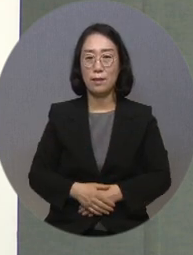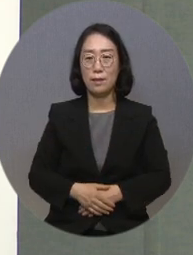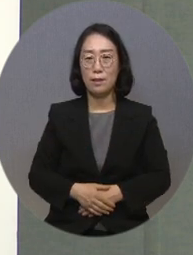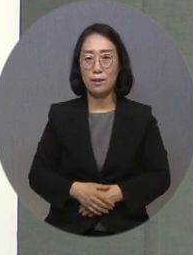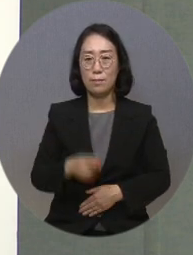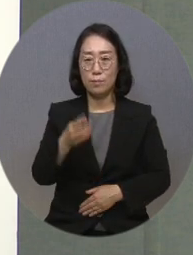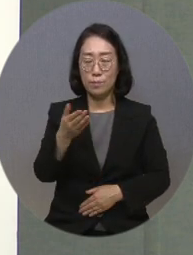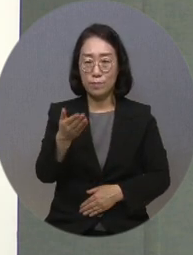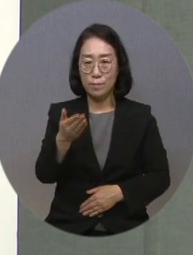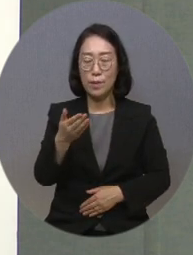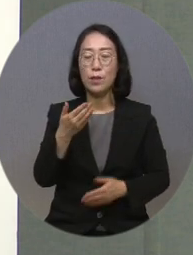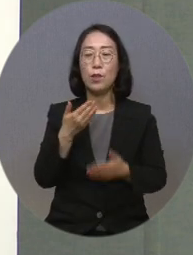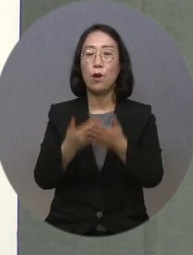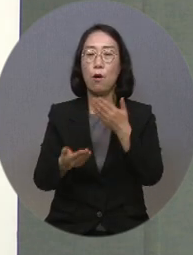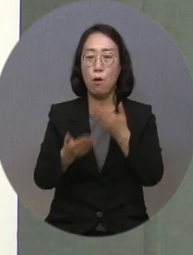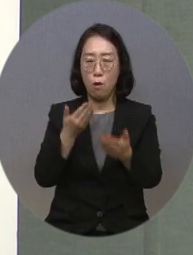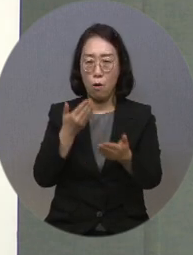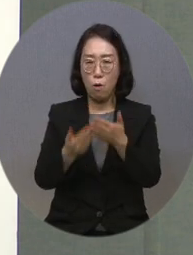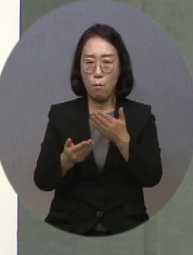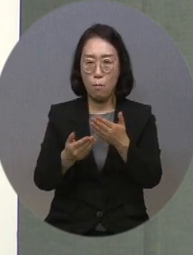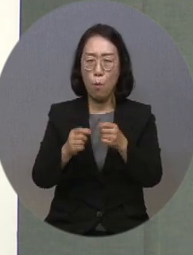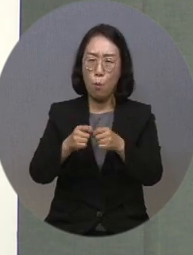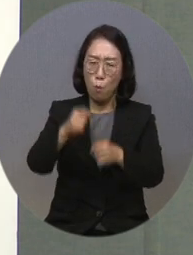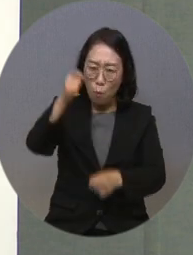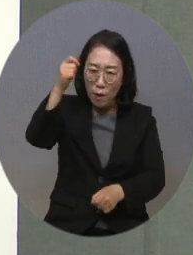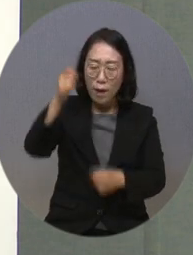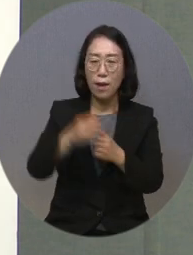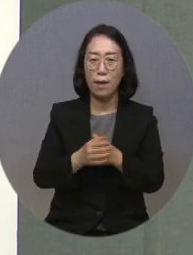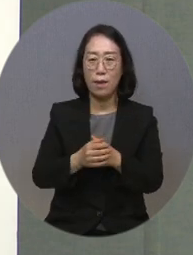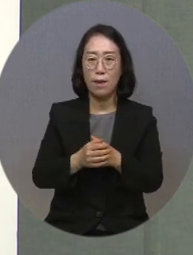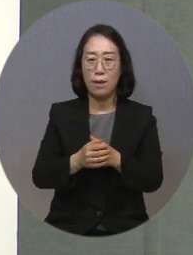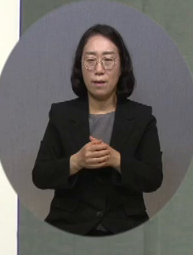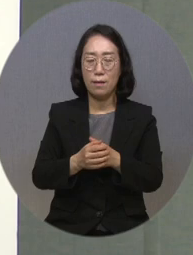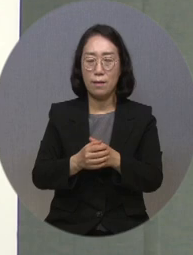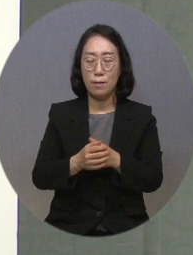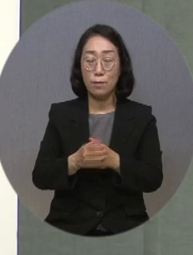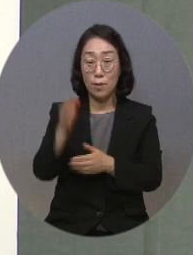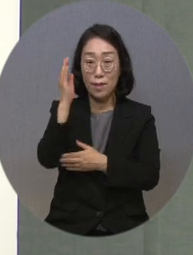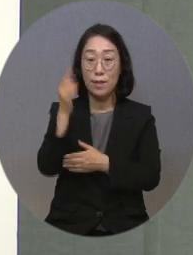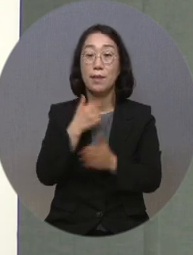풍부한 경험의 정치인이다 이런 얘기를 했습니다만